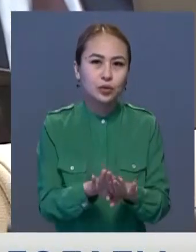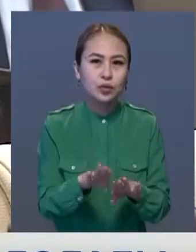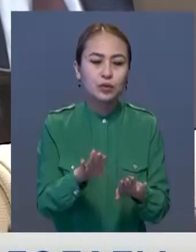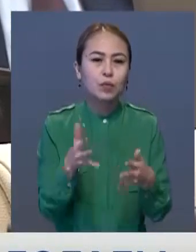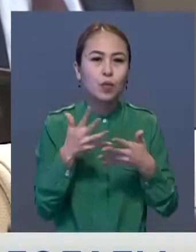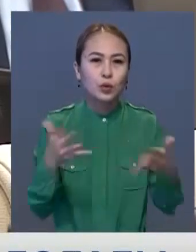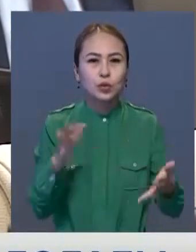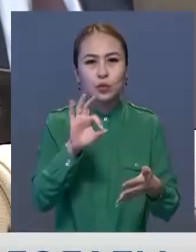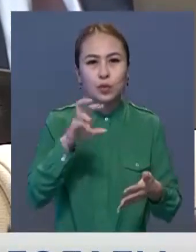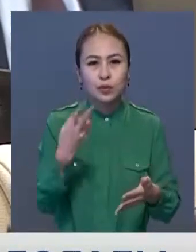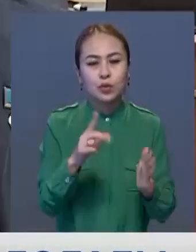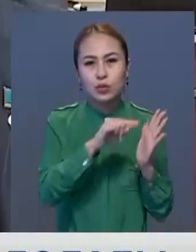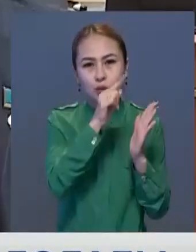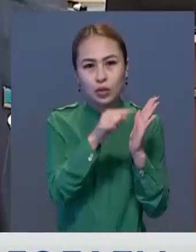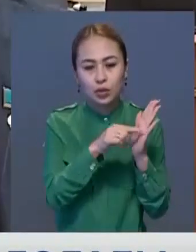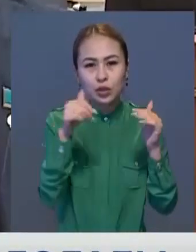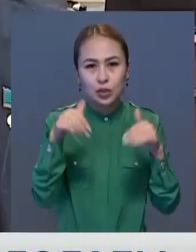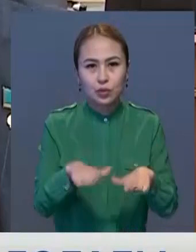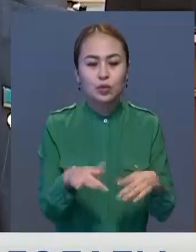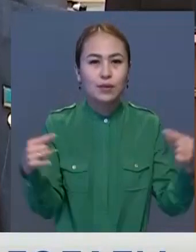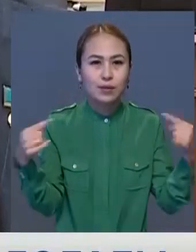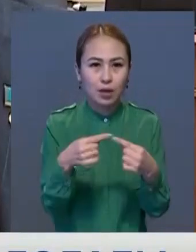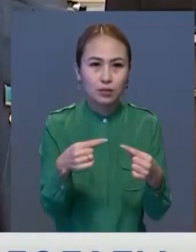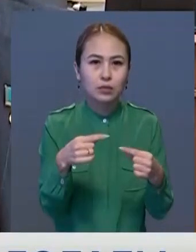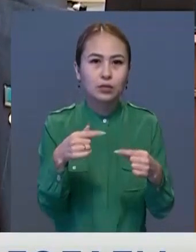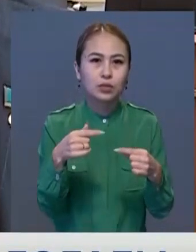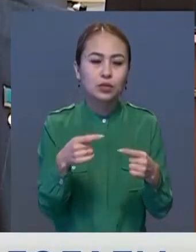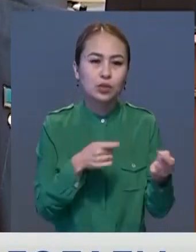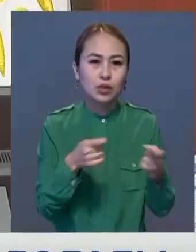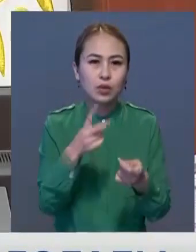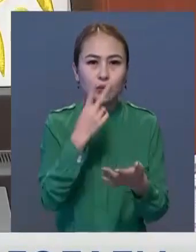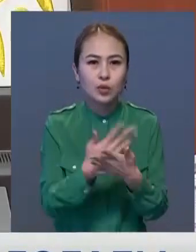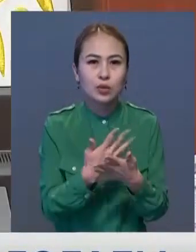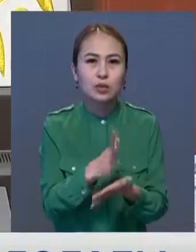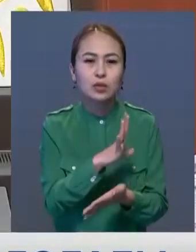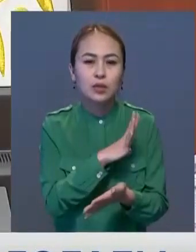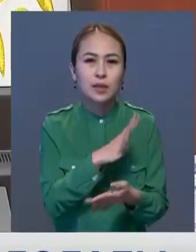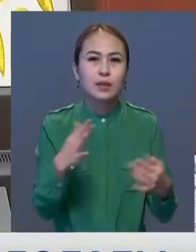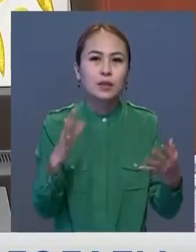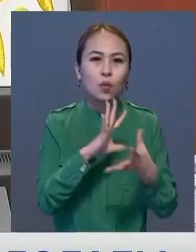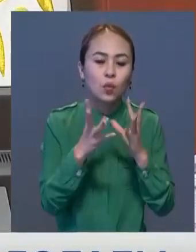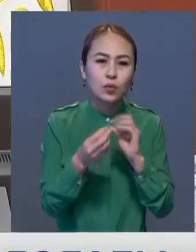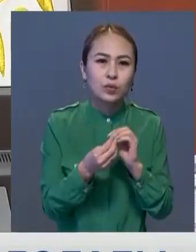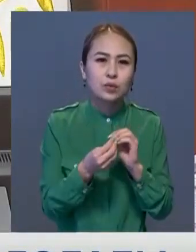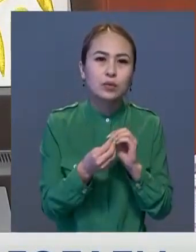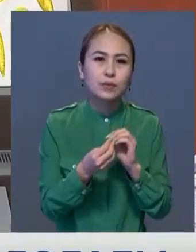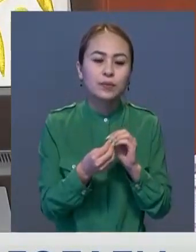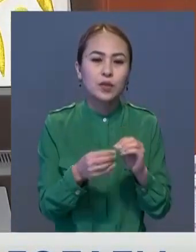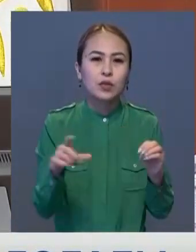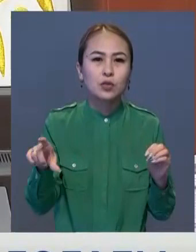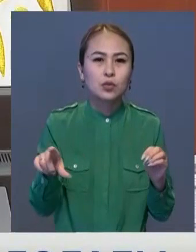әсіресе әлеуметтік сұрақтарды шешудің нақты шаралары көрсетілді. Енді осы